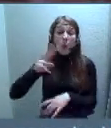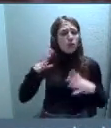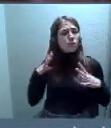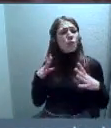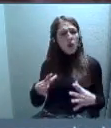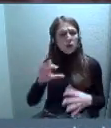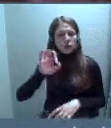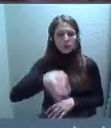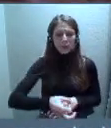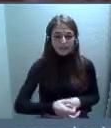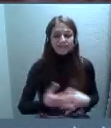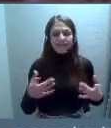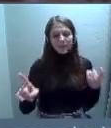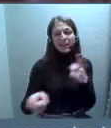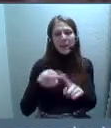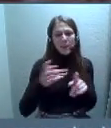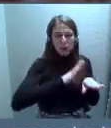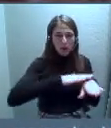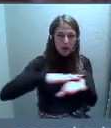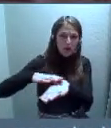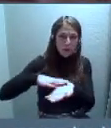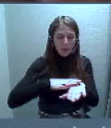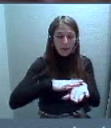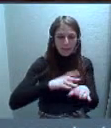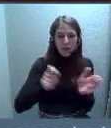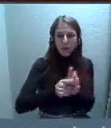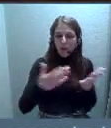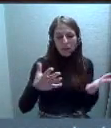en passant à l'occasion de ce très très beau moment. Merci.